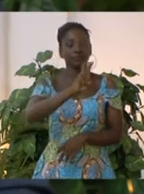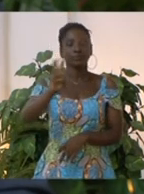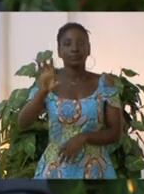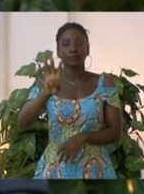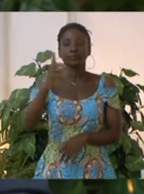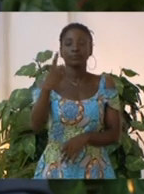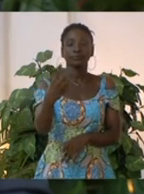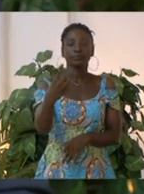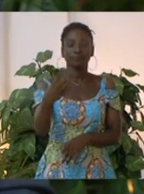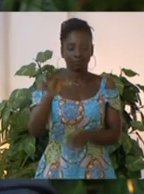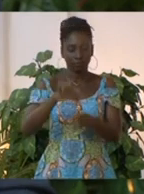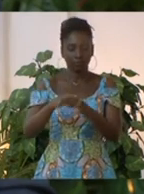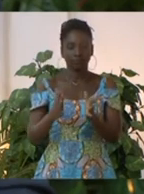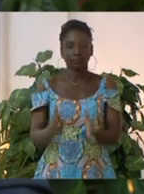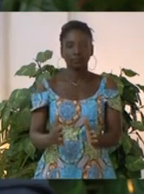Votants,